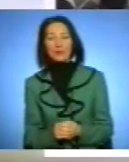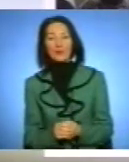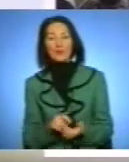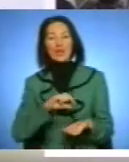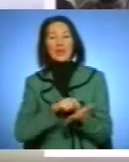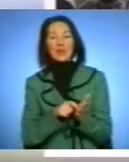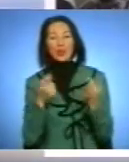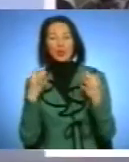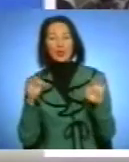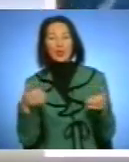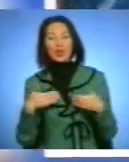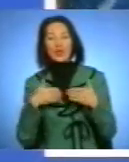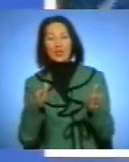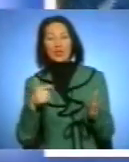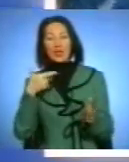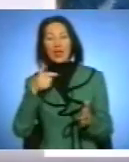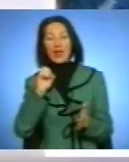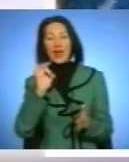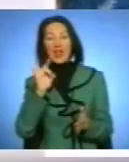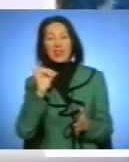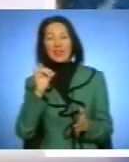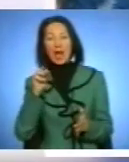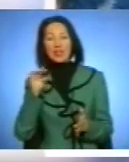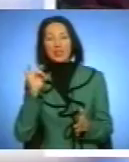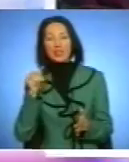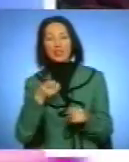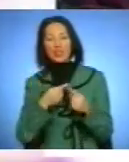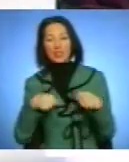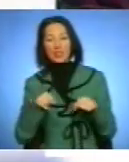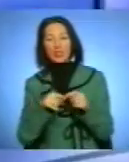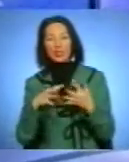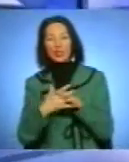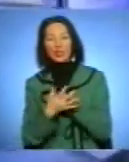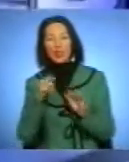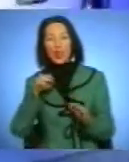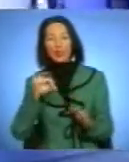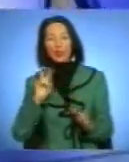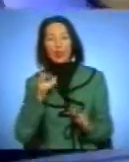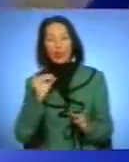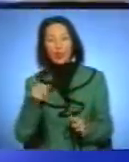Кімнату дозвілля відкрили у геріатричному відділенні села Токи під Волочиського району.